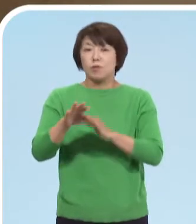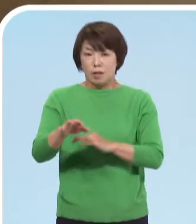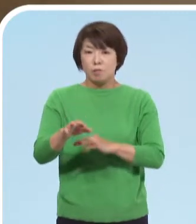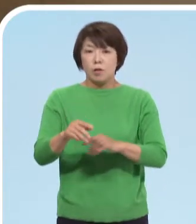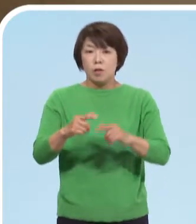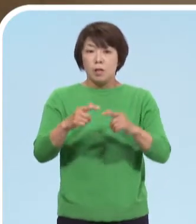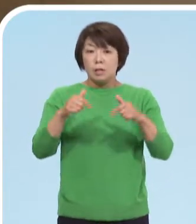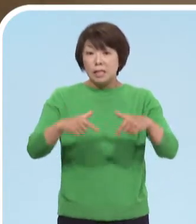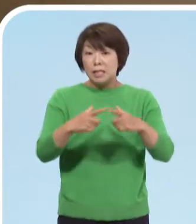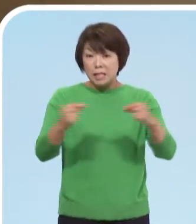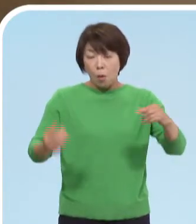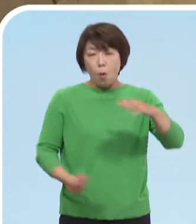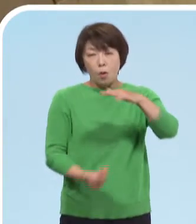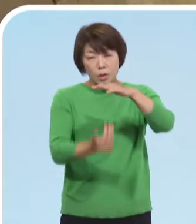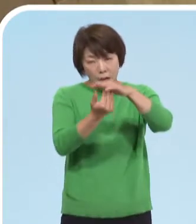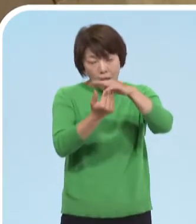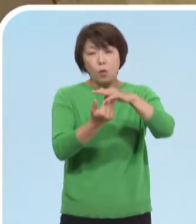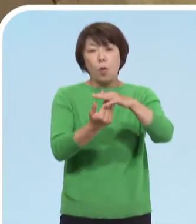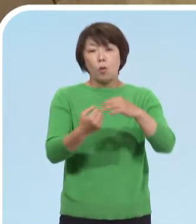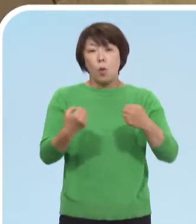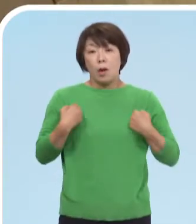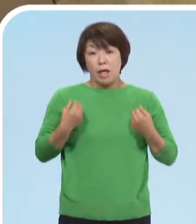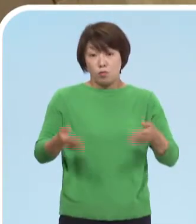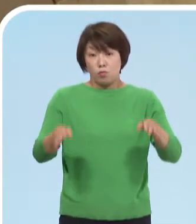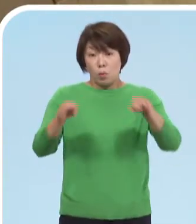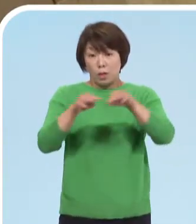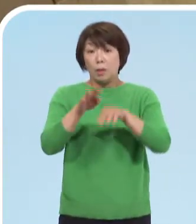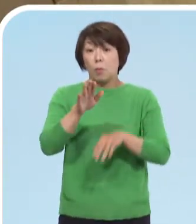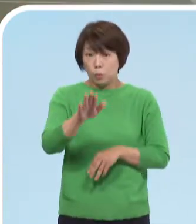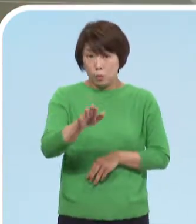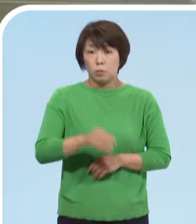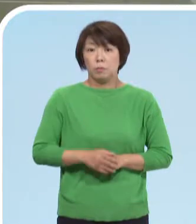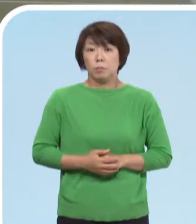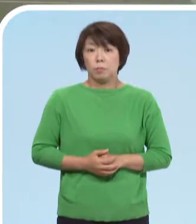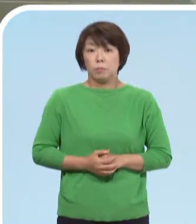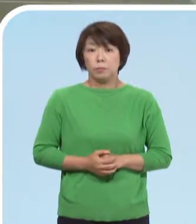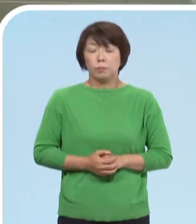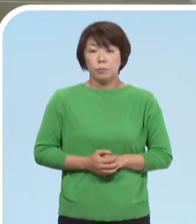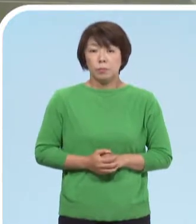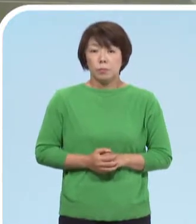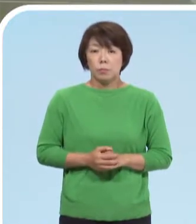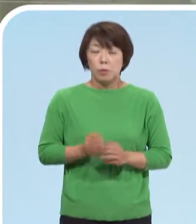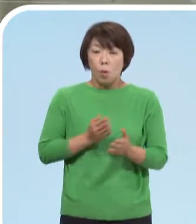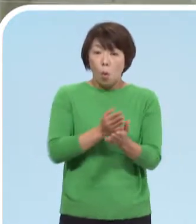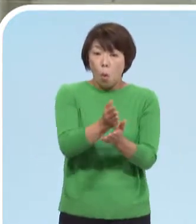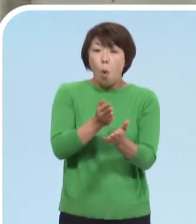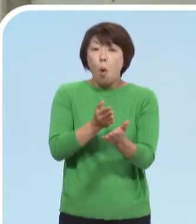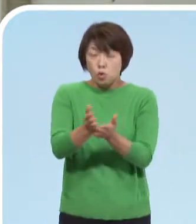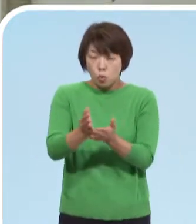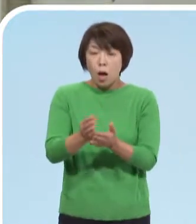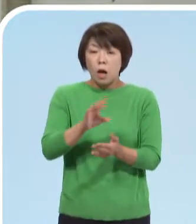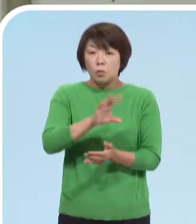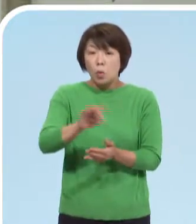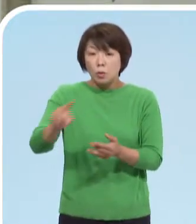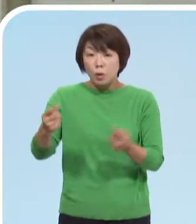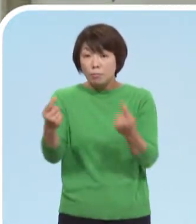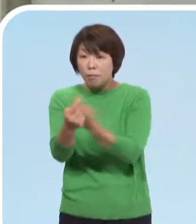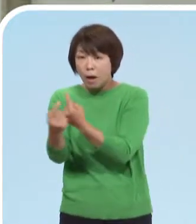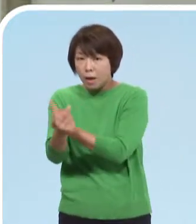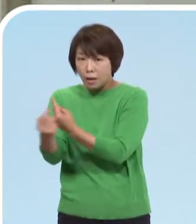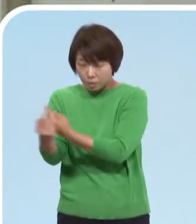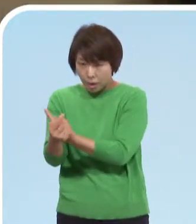から西日本最大級の室内パークとも言われています。コースは定期的に配置を変えてい